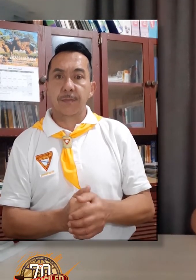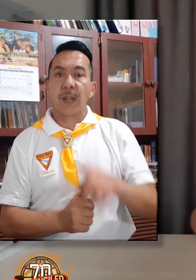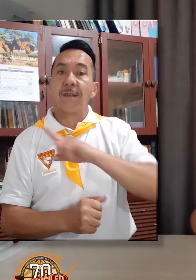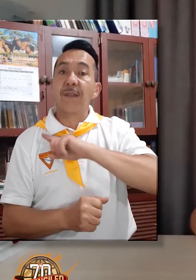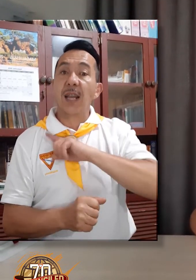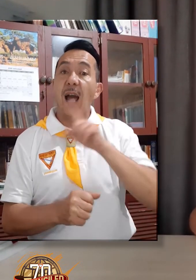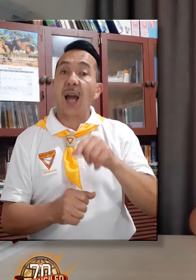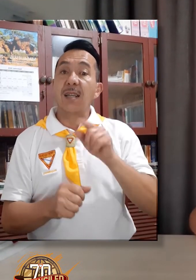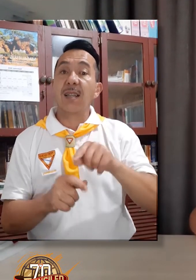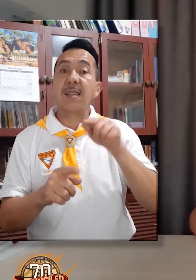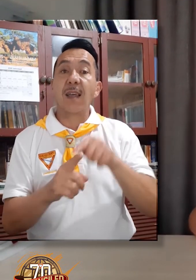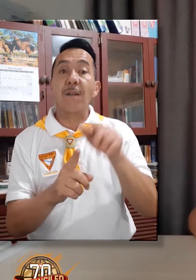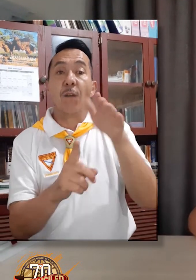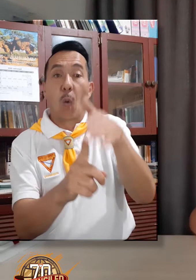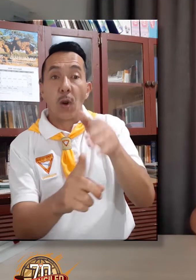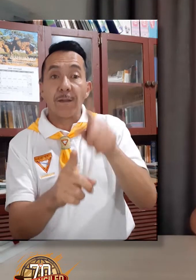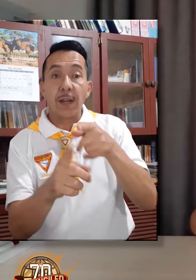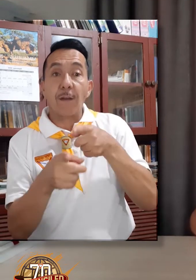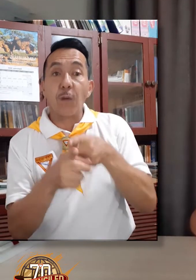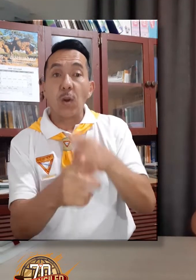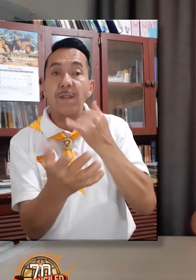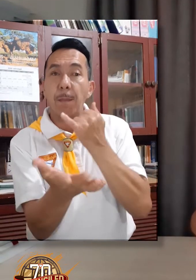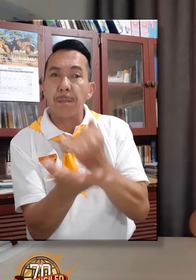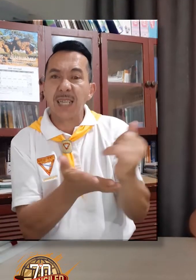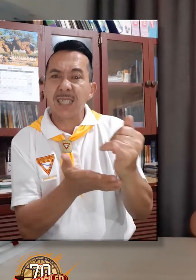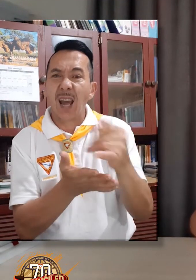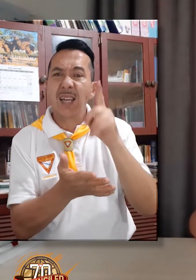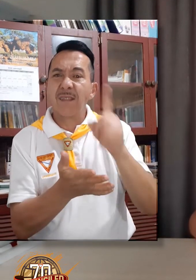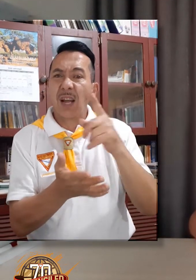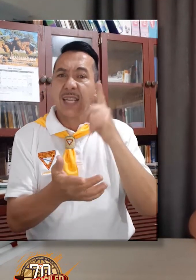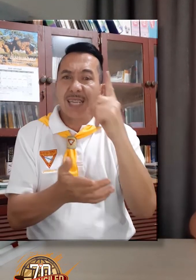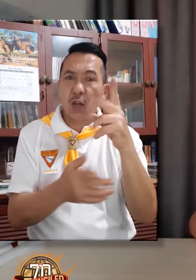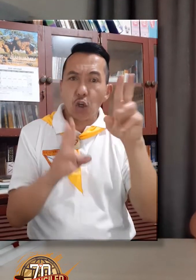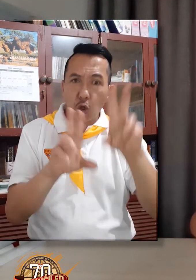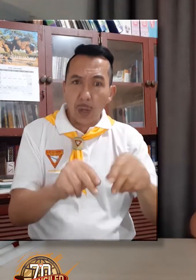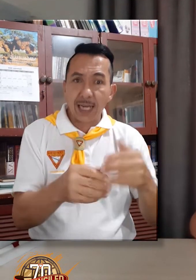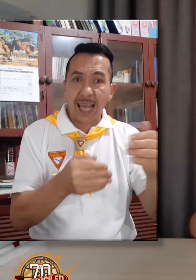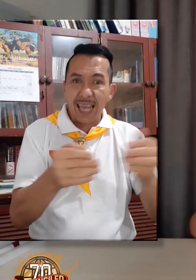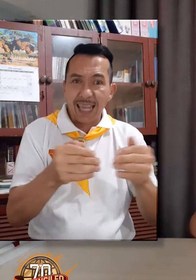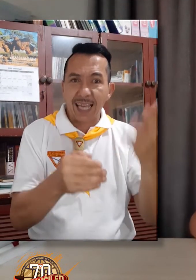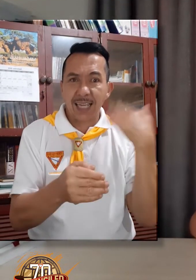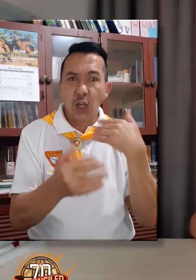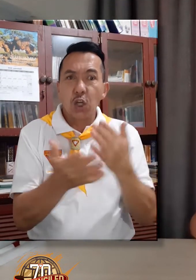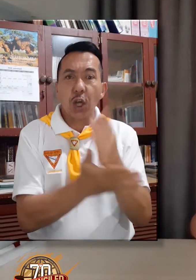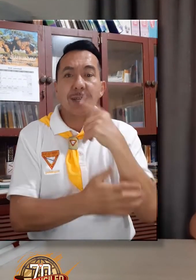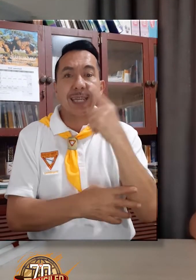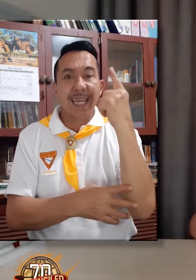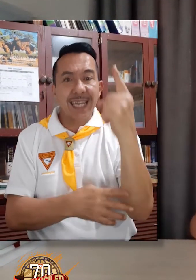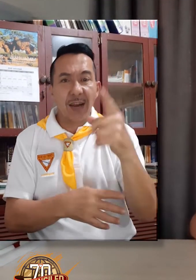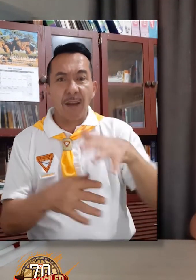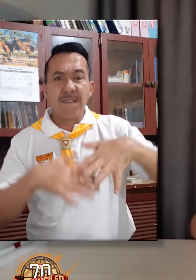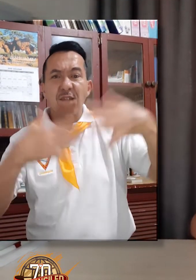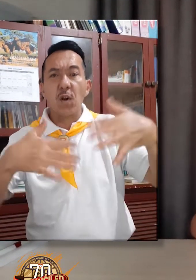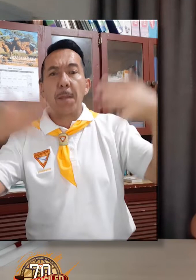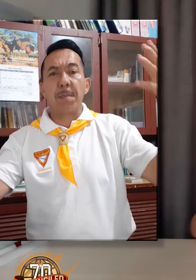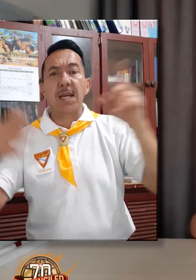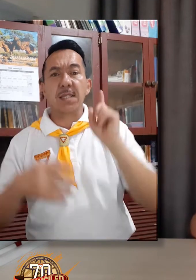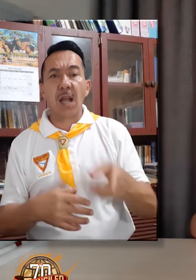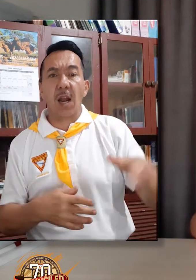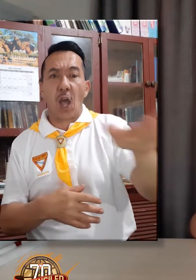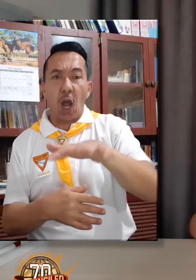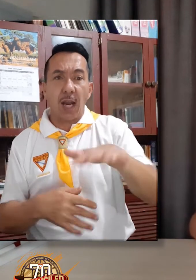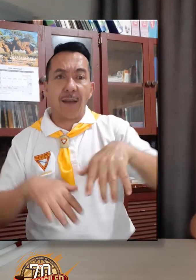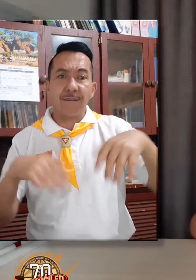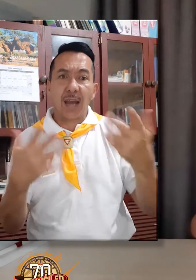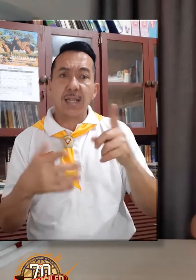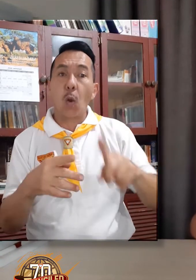17. Want as ons ten gevolge van die misdade van die een die dood geheers het, deur die een veel meer sal hulle